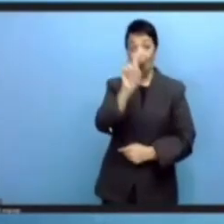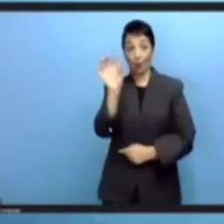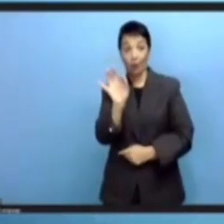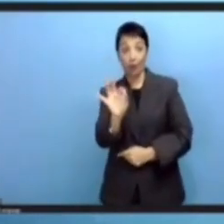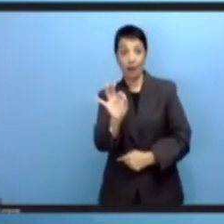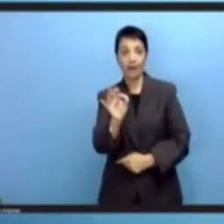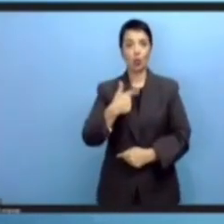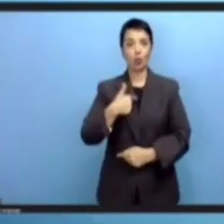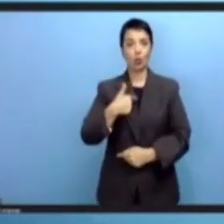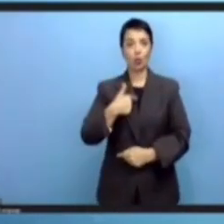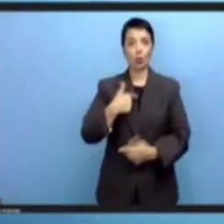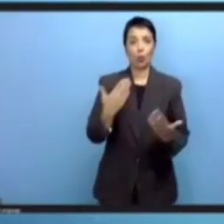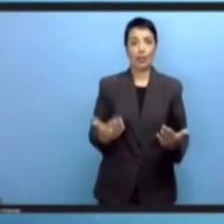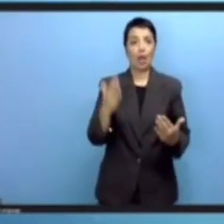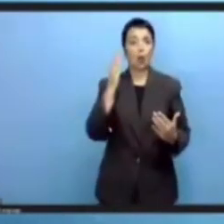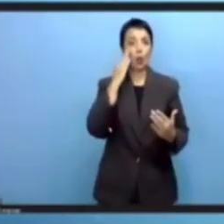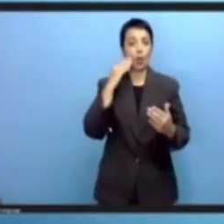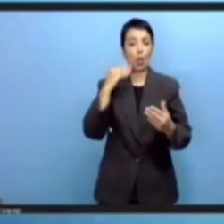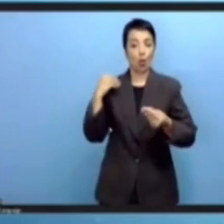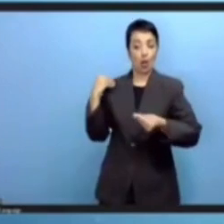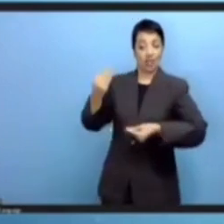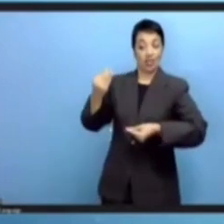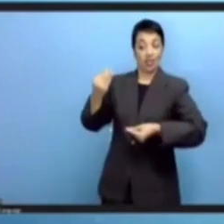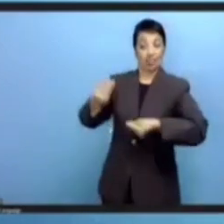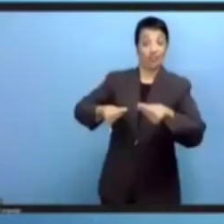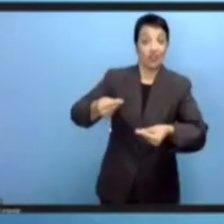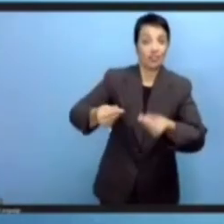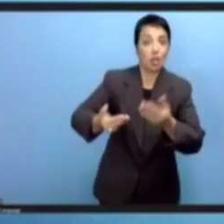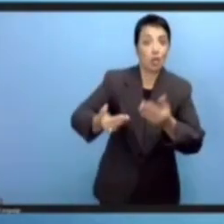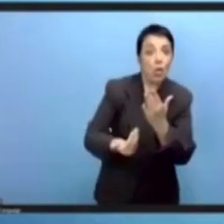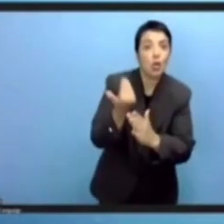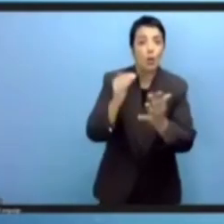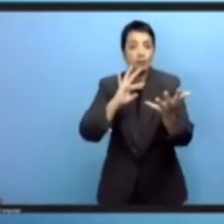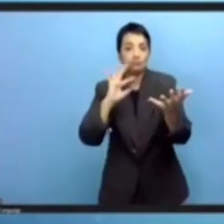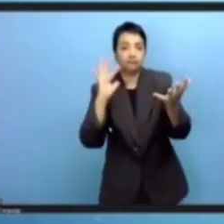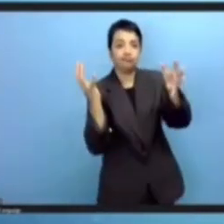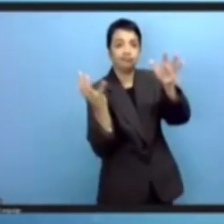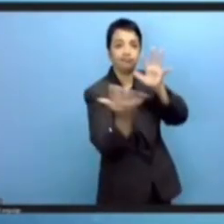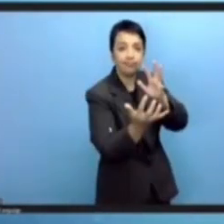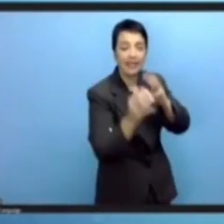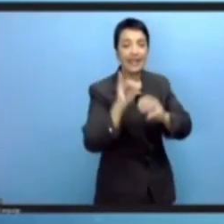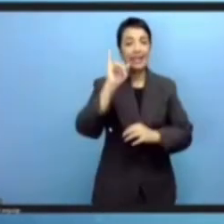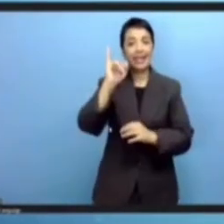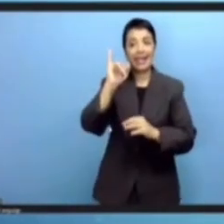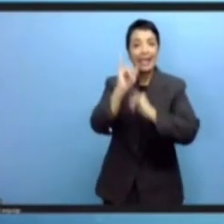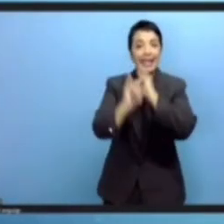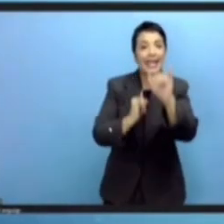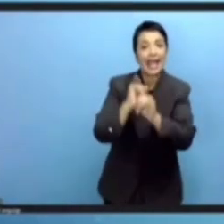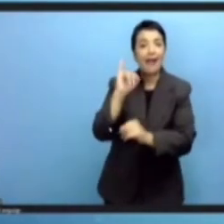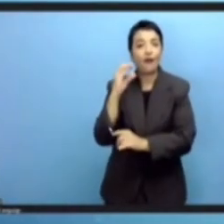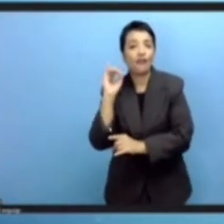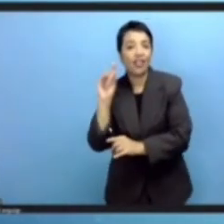Mais lorsque l'on voudra passer à la prochaine génération, les réseaux intelligents,